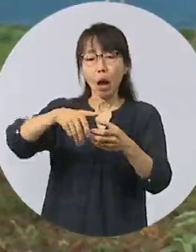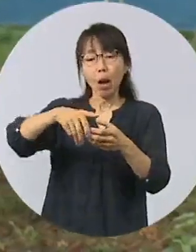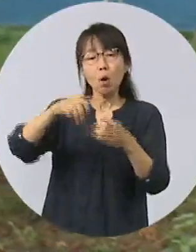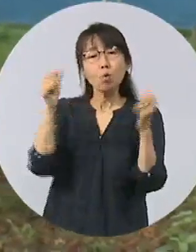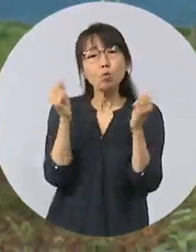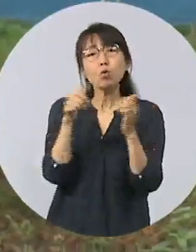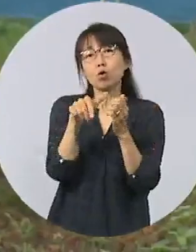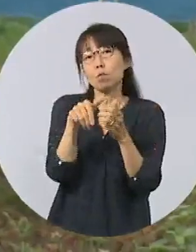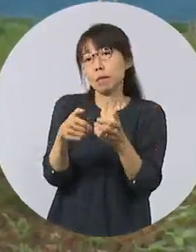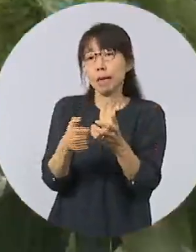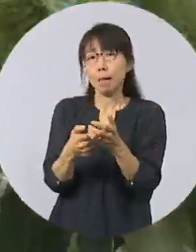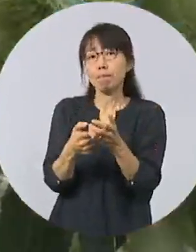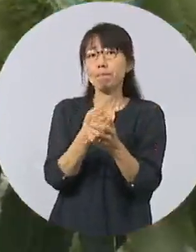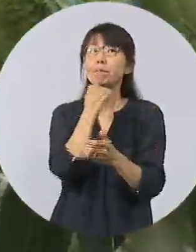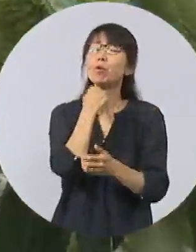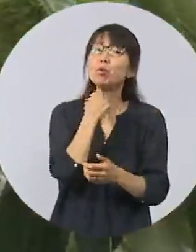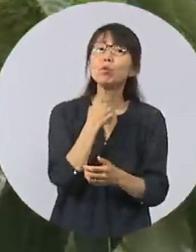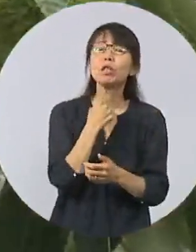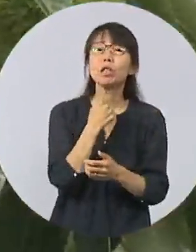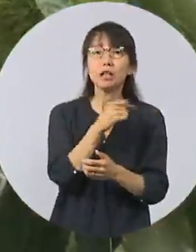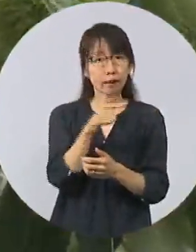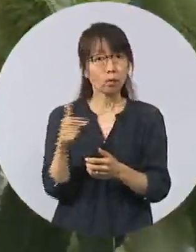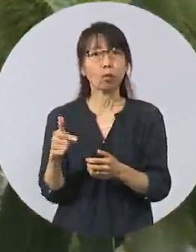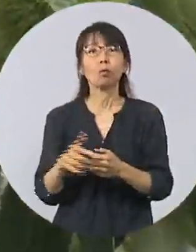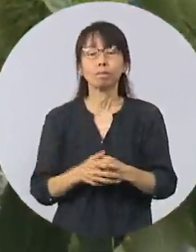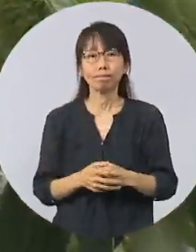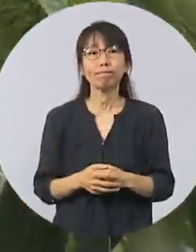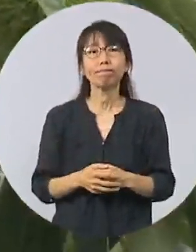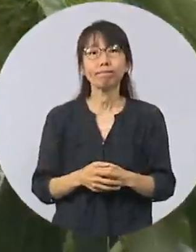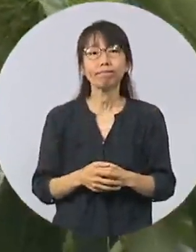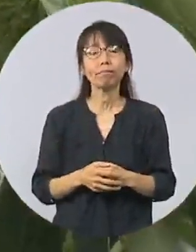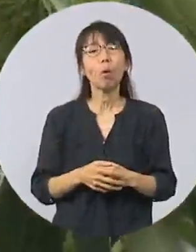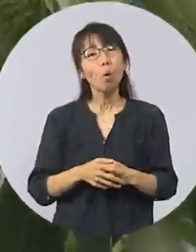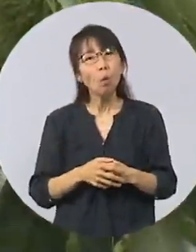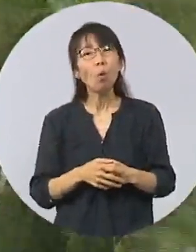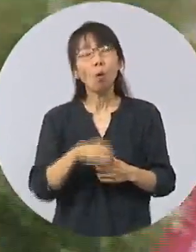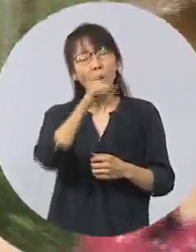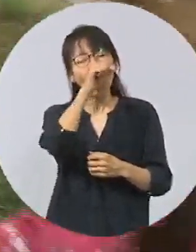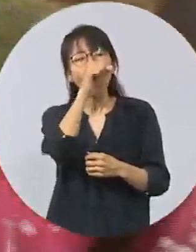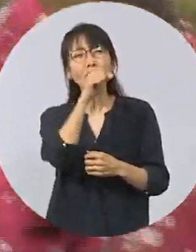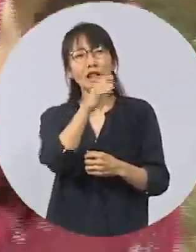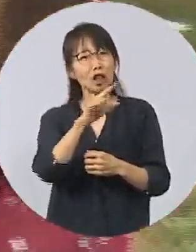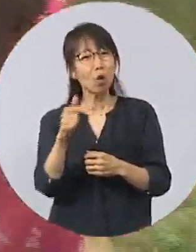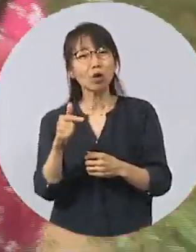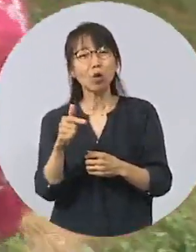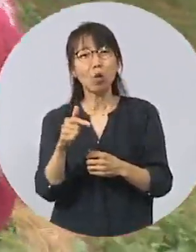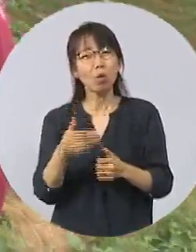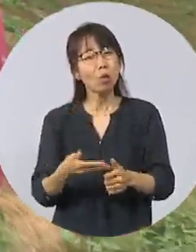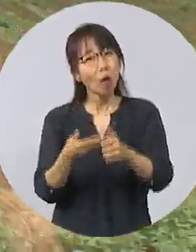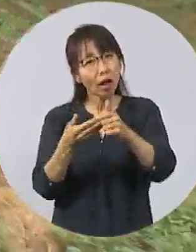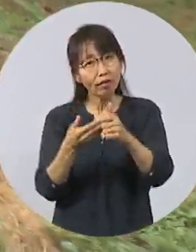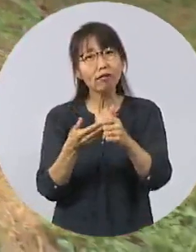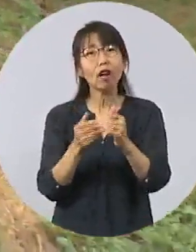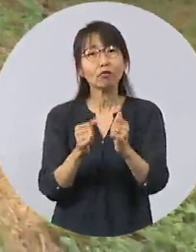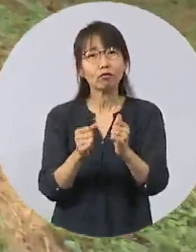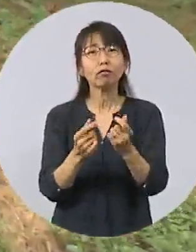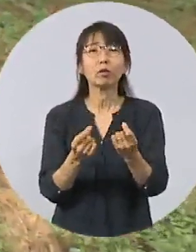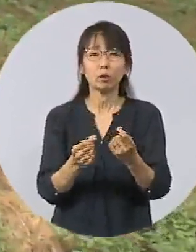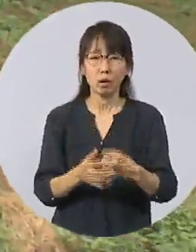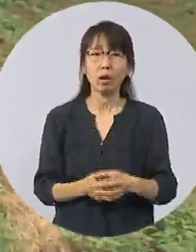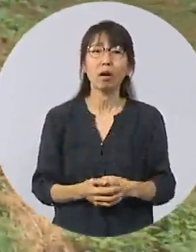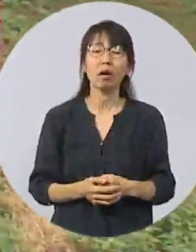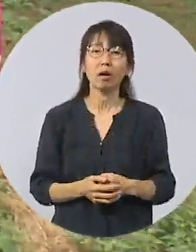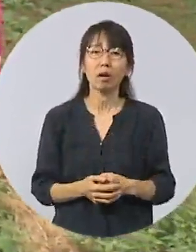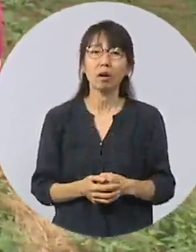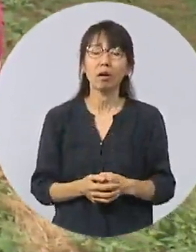とこだとそういった、あと栗か、そういったとこですね。 はあ、はい、もう魅力的なものばかりいろいろでも育ててらっしゃるんですね。